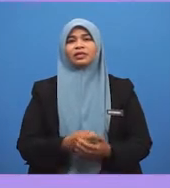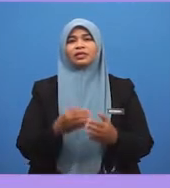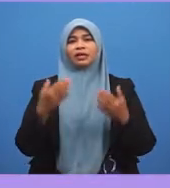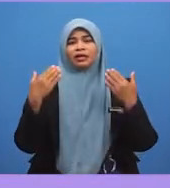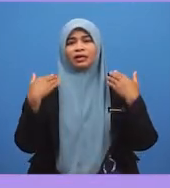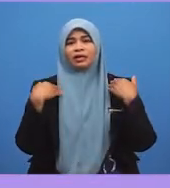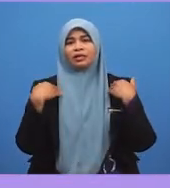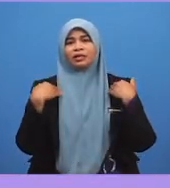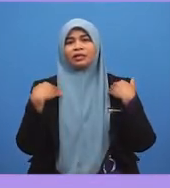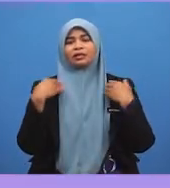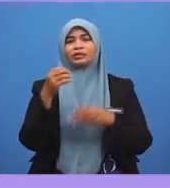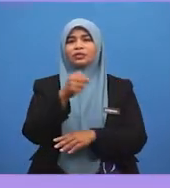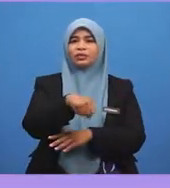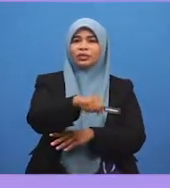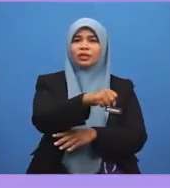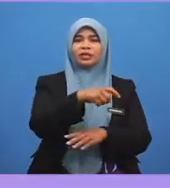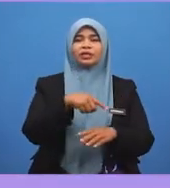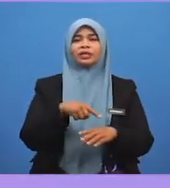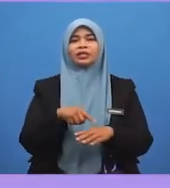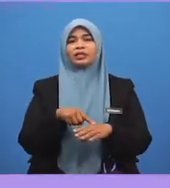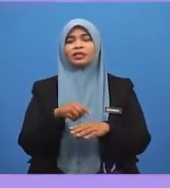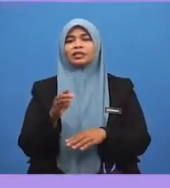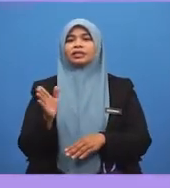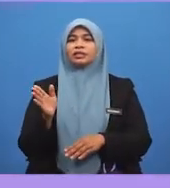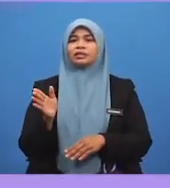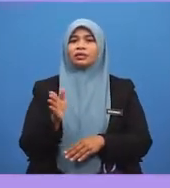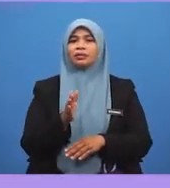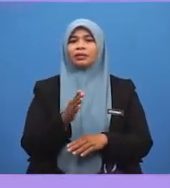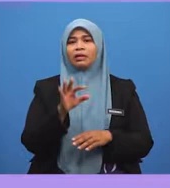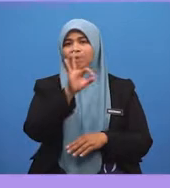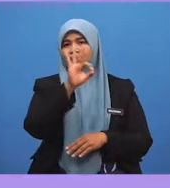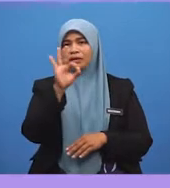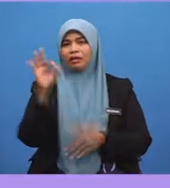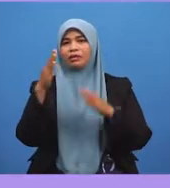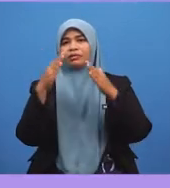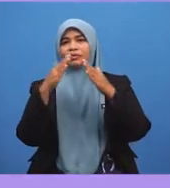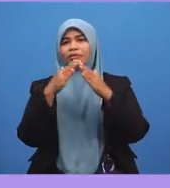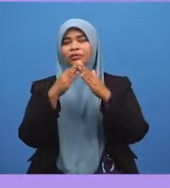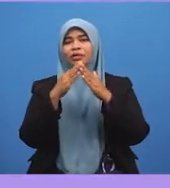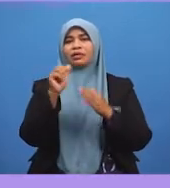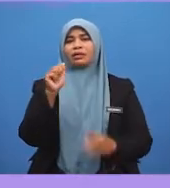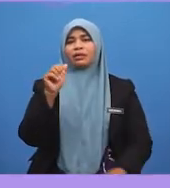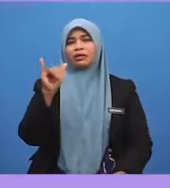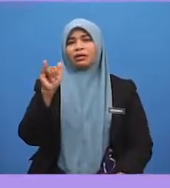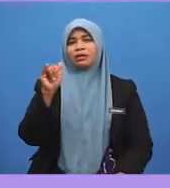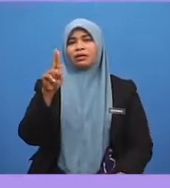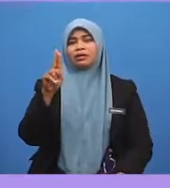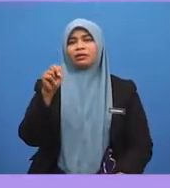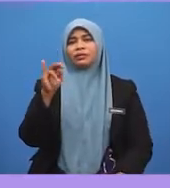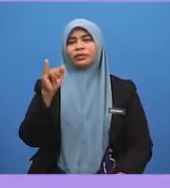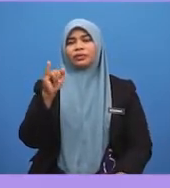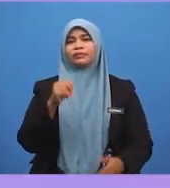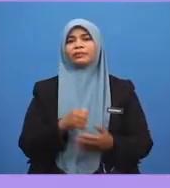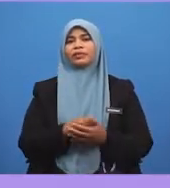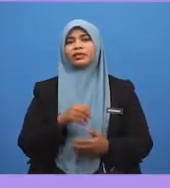Terdapat sebatang sungai di sebelah ruang jawapan rumah Ayuni.